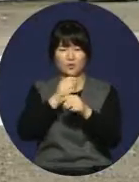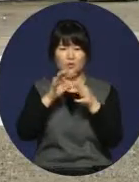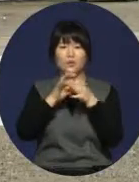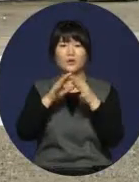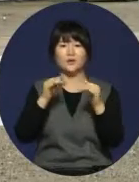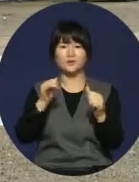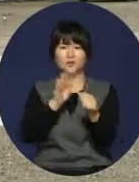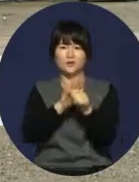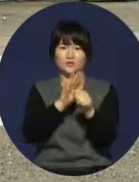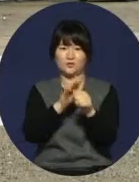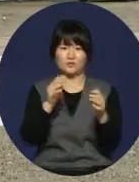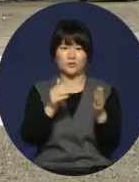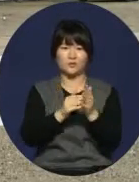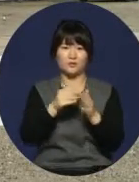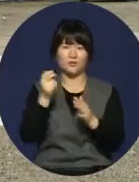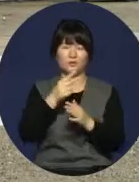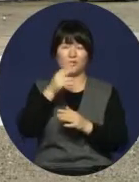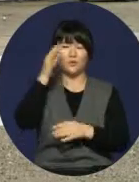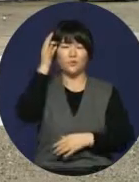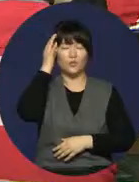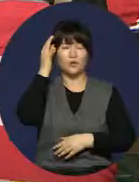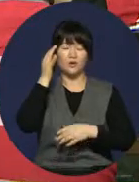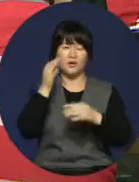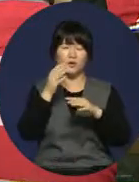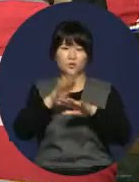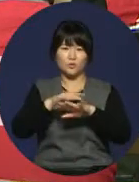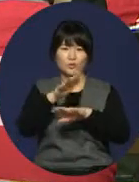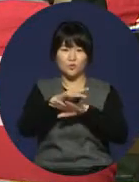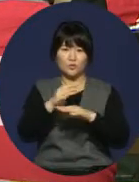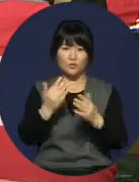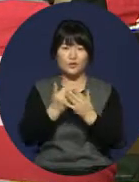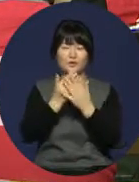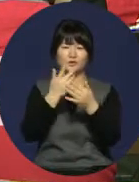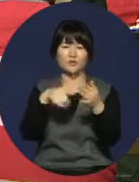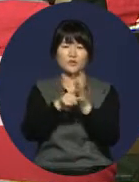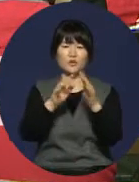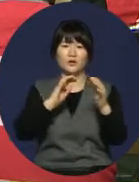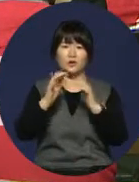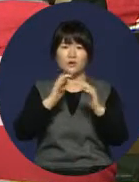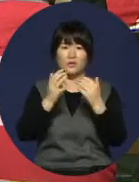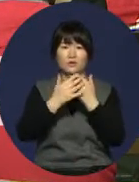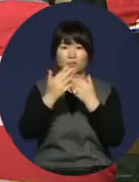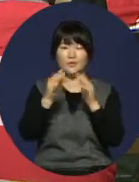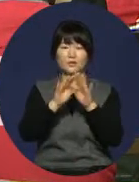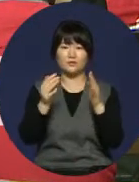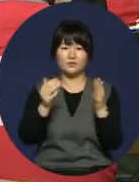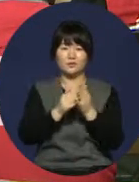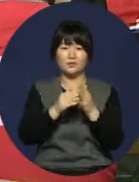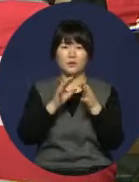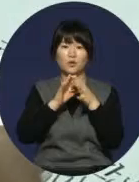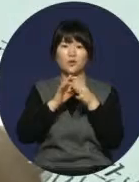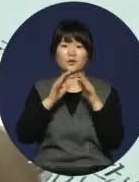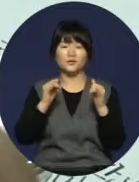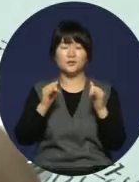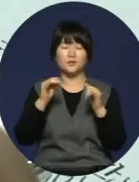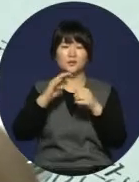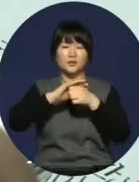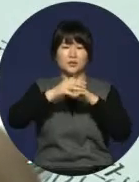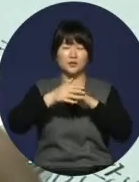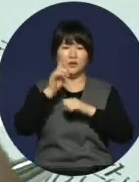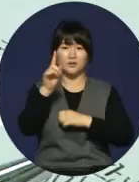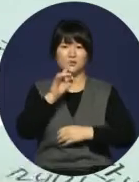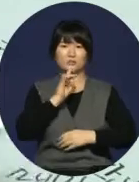관계자들을 격려했습니다. 또한 포항의 농촌 발전을 위한 간담회가 열렸는데요. 이 자리에서 관계자들은 전